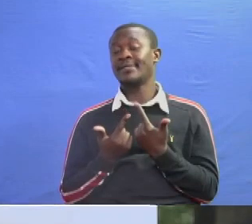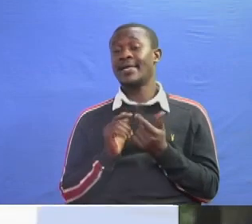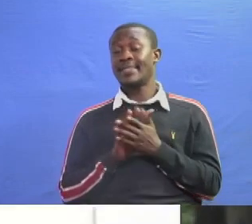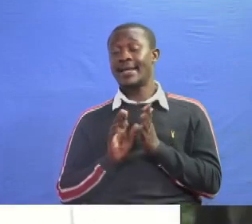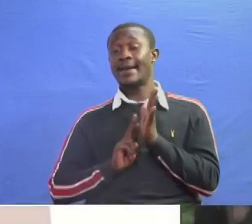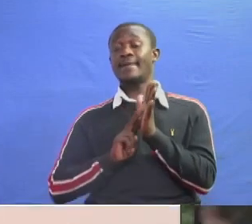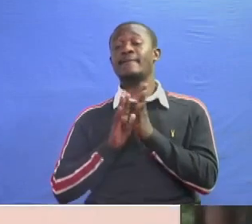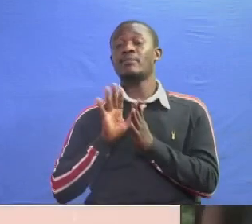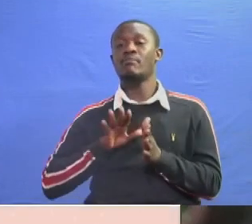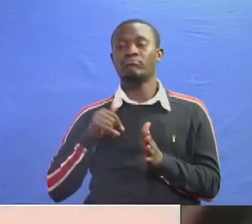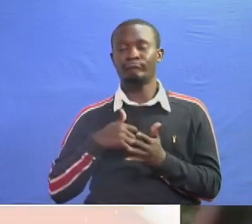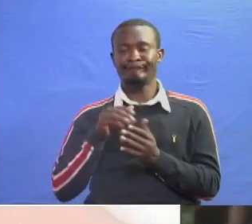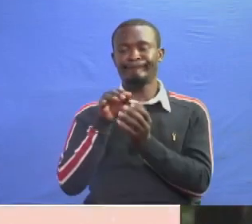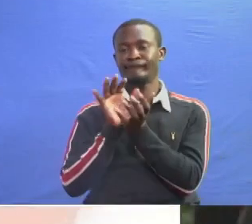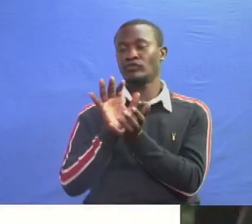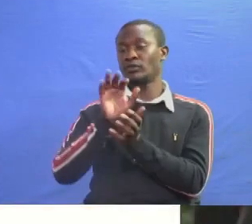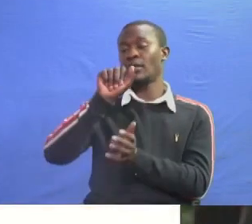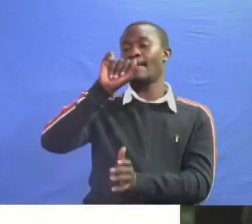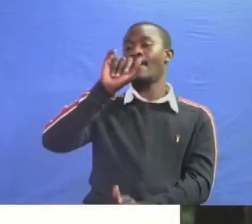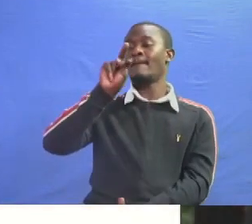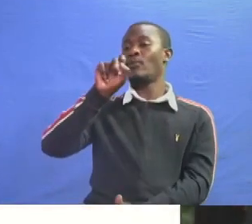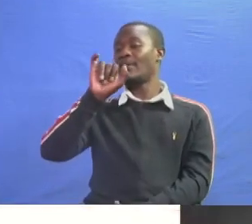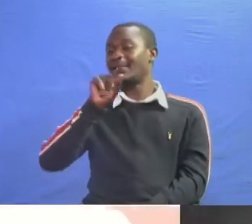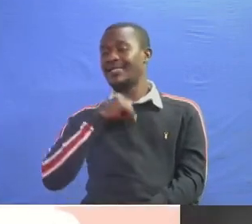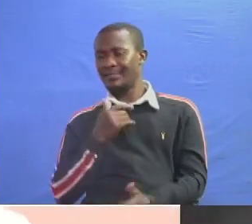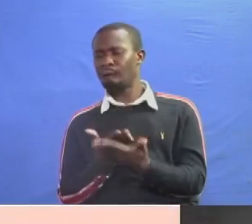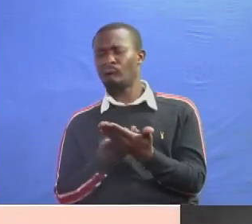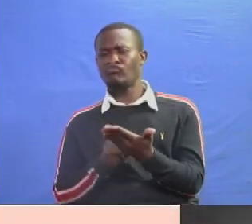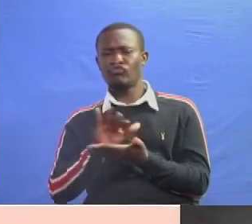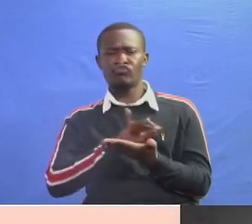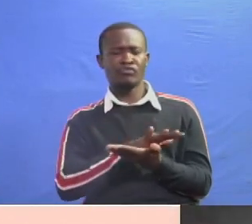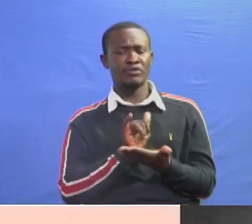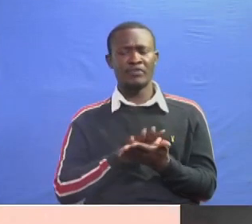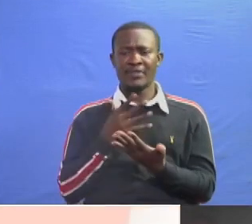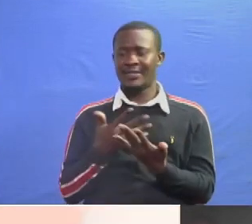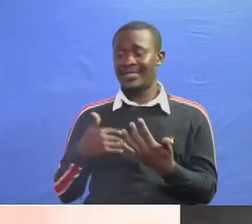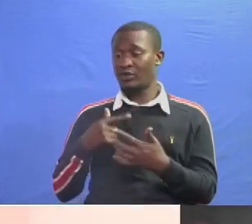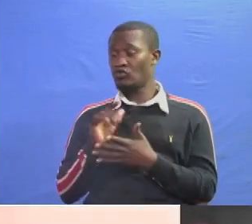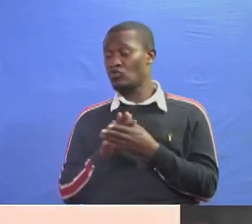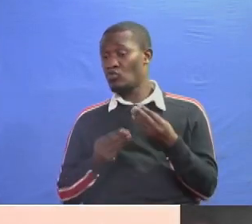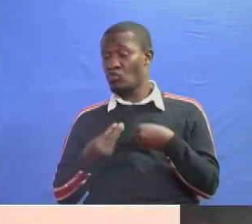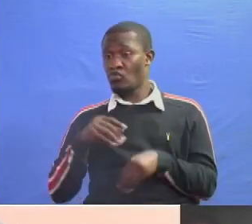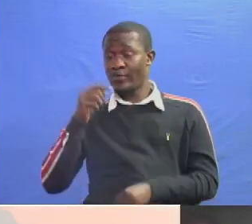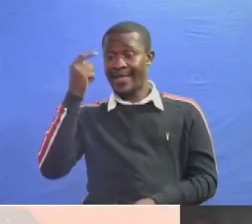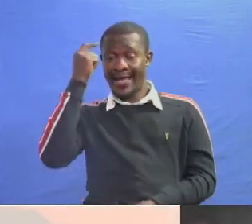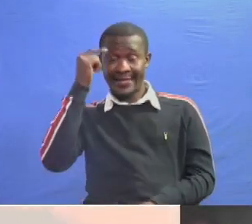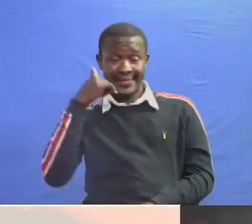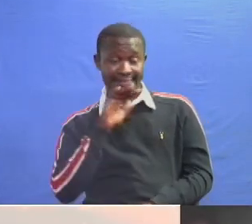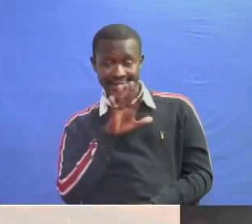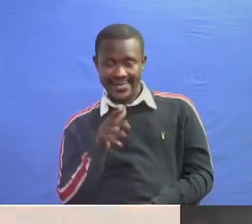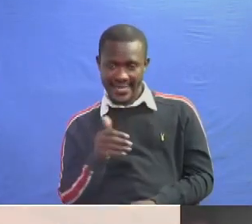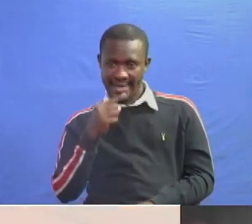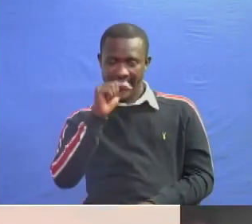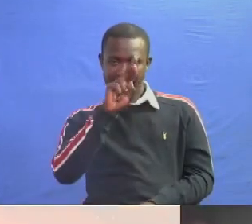wanawake kaunti ya Tana River Aminadika wakati usambazaji wa vifaa kwa watu wanaoishi na ulemavu wa akili eneo bunge la